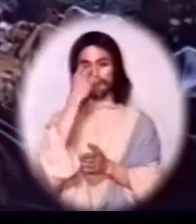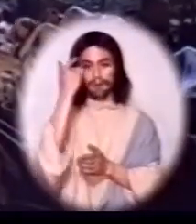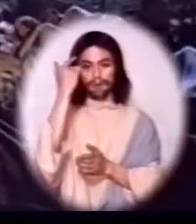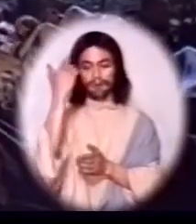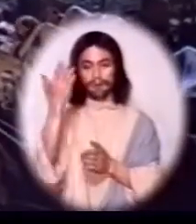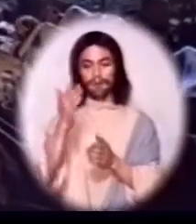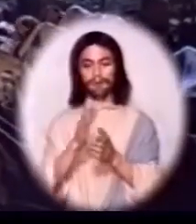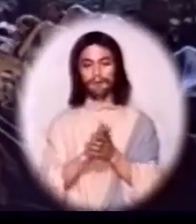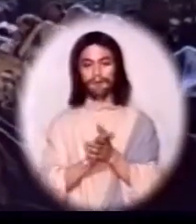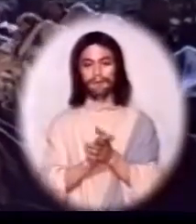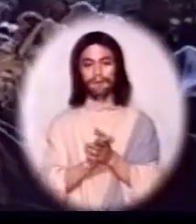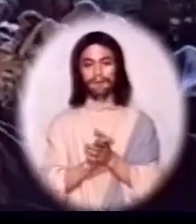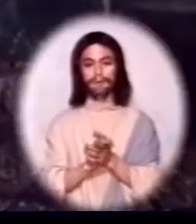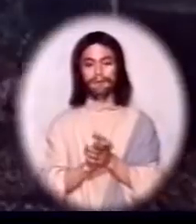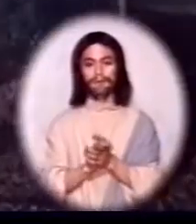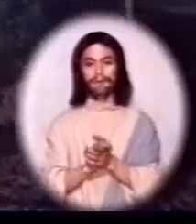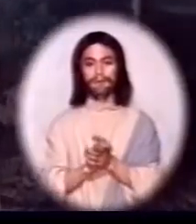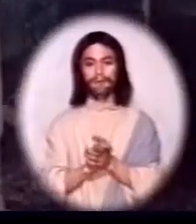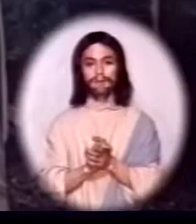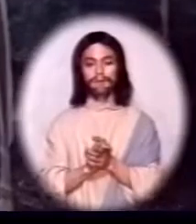어찌하여 자고 들리느냐?